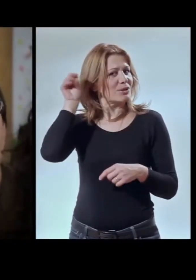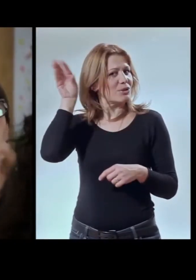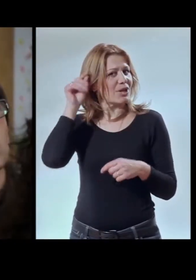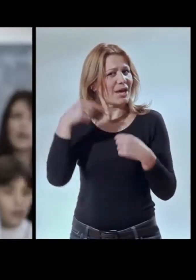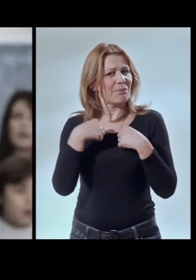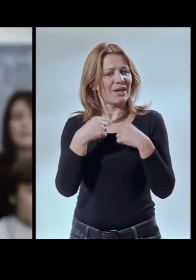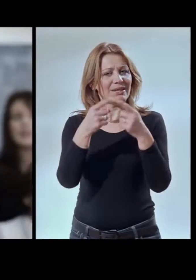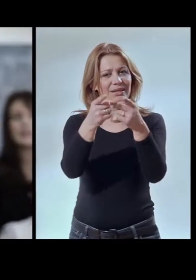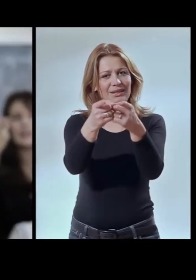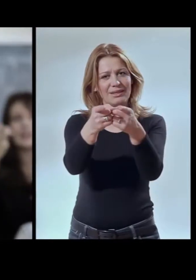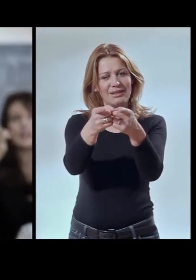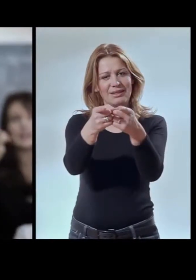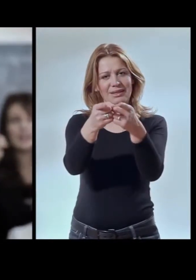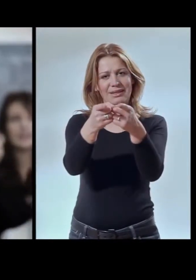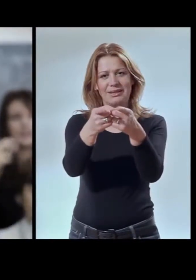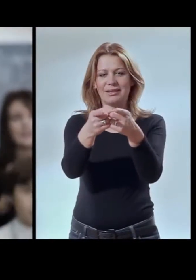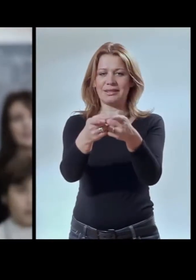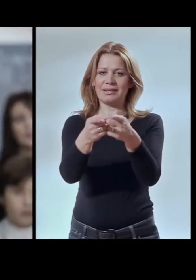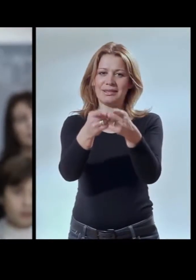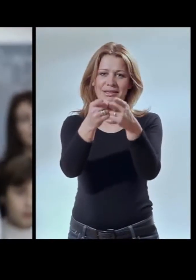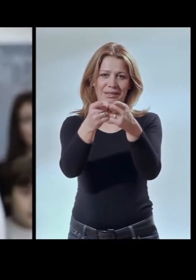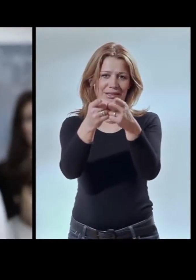al poslušaj me ti.